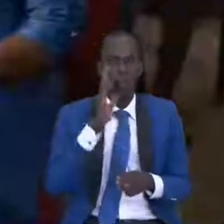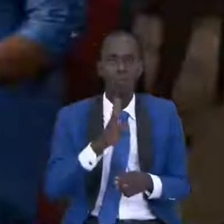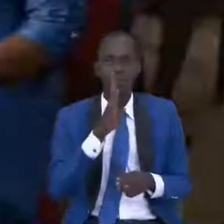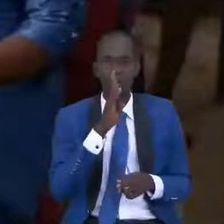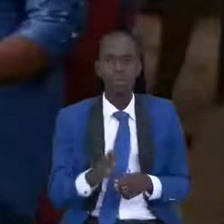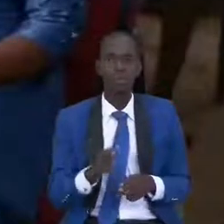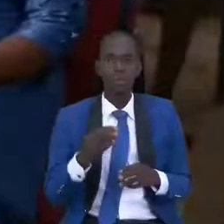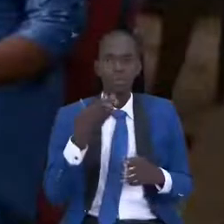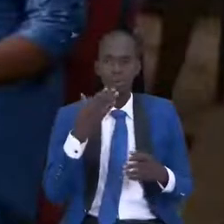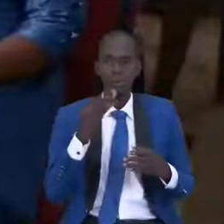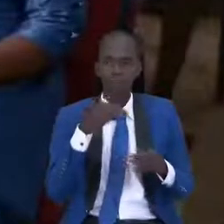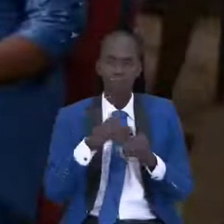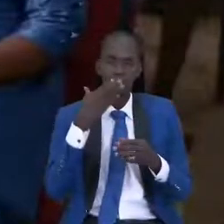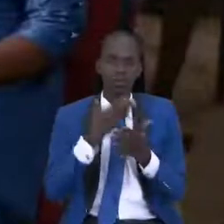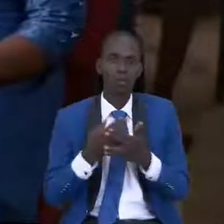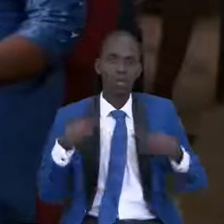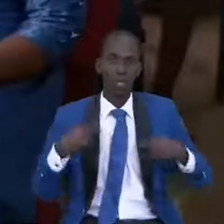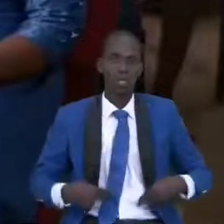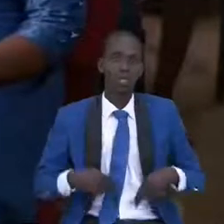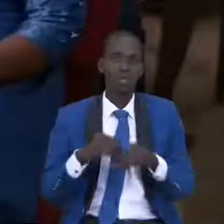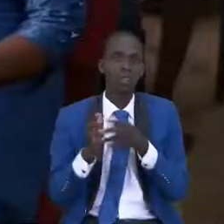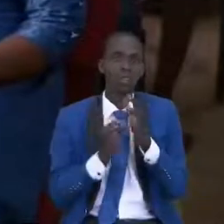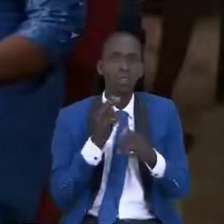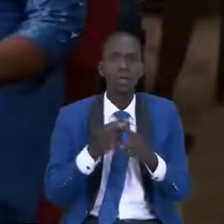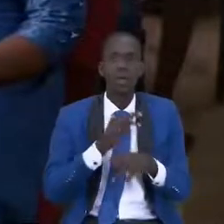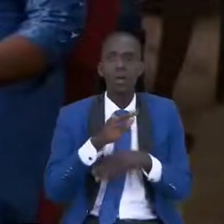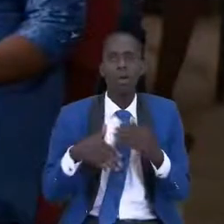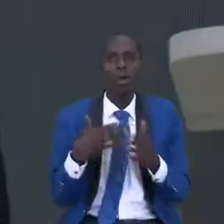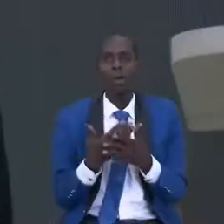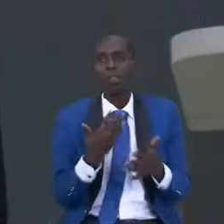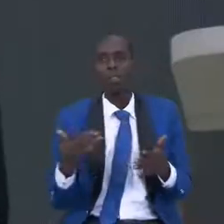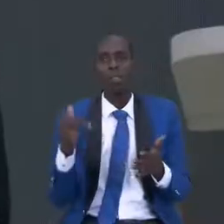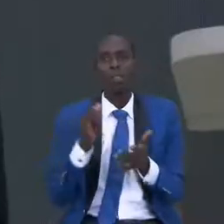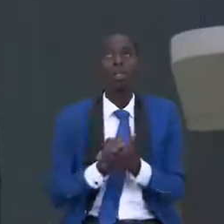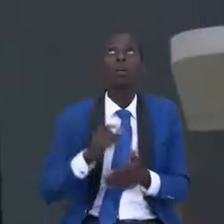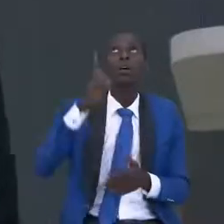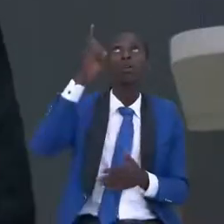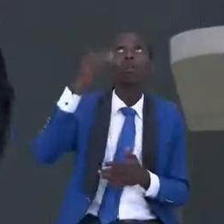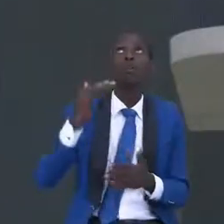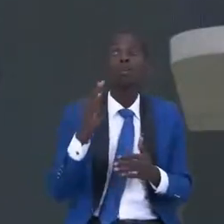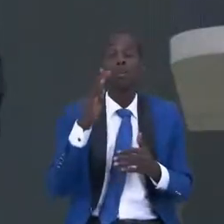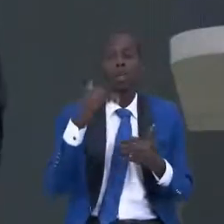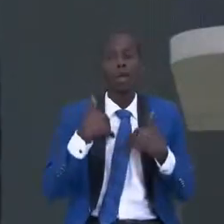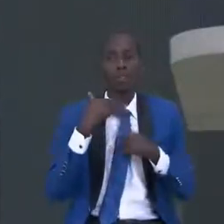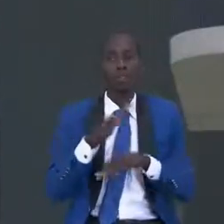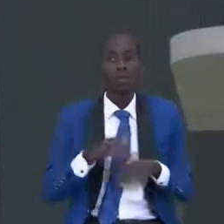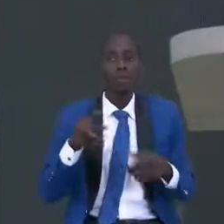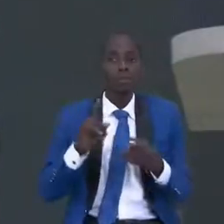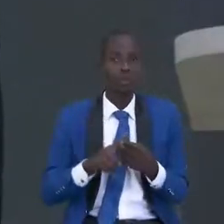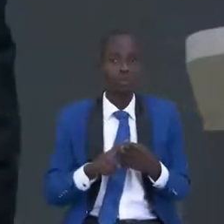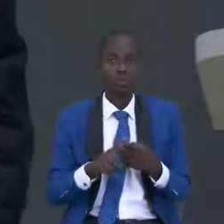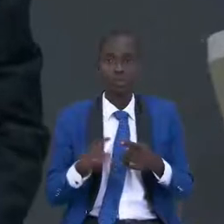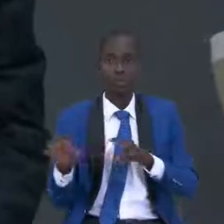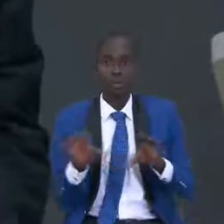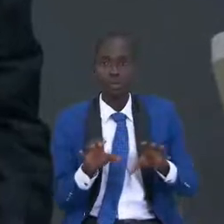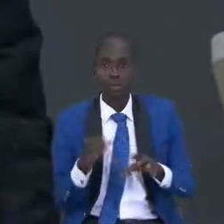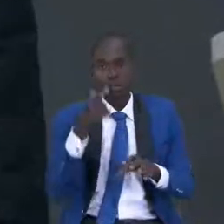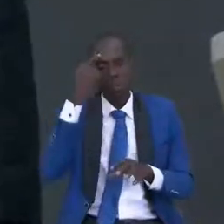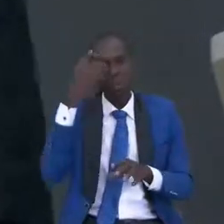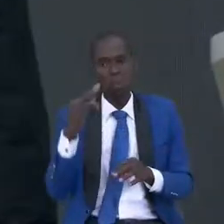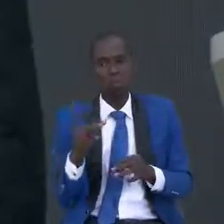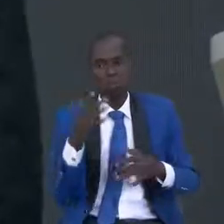portant. Tout ce que Dieu t'appelle à faire, et il semblait que tu n'étais pas capable à cause de la maladie, à